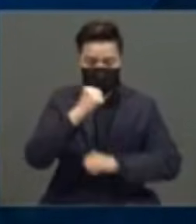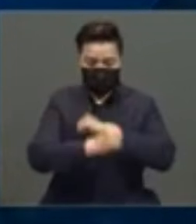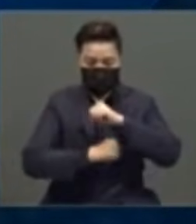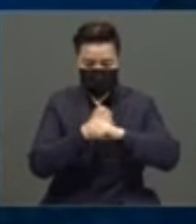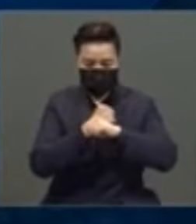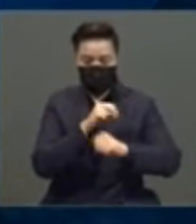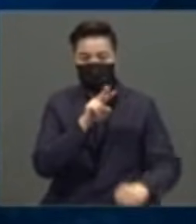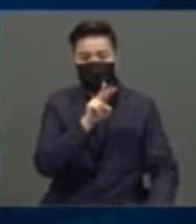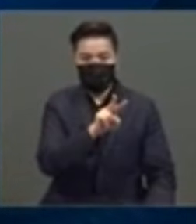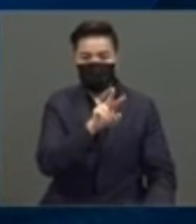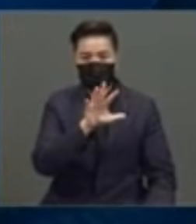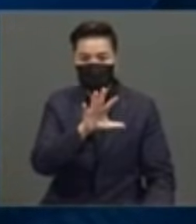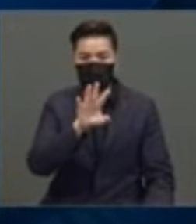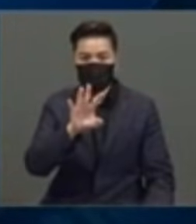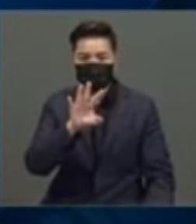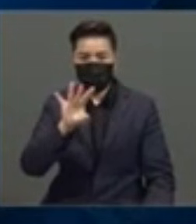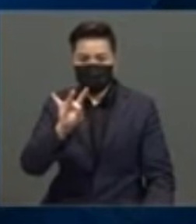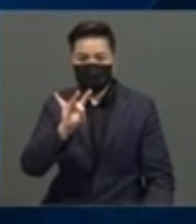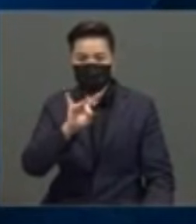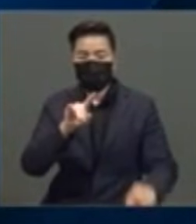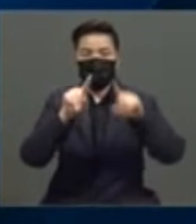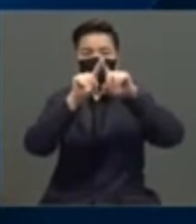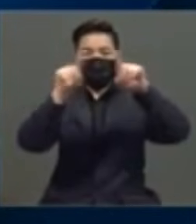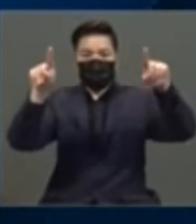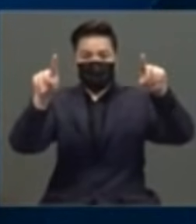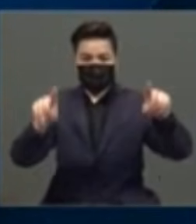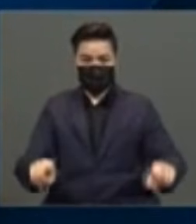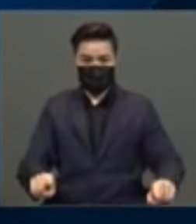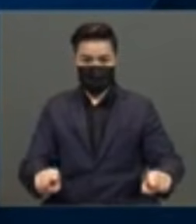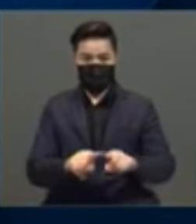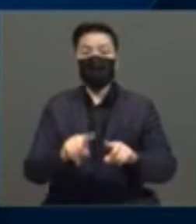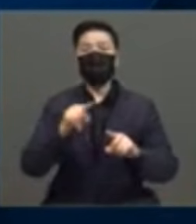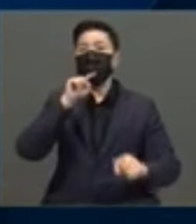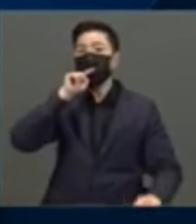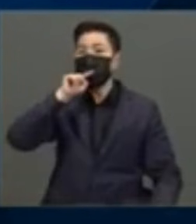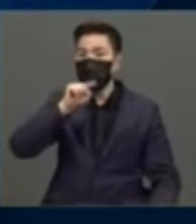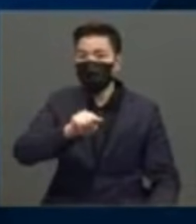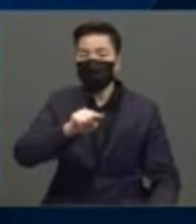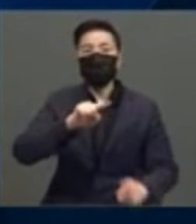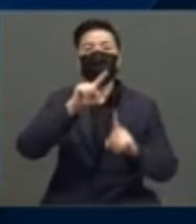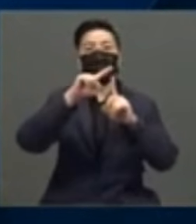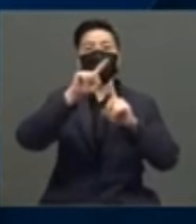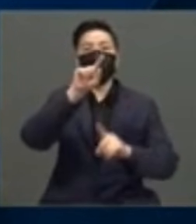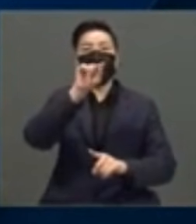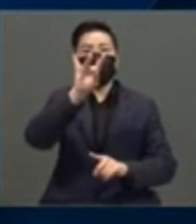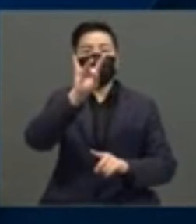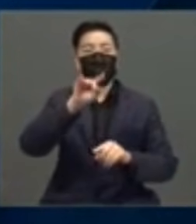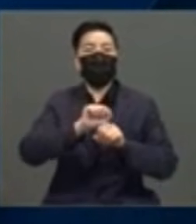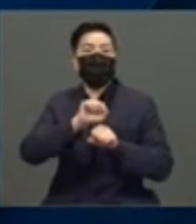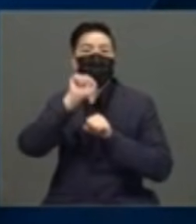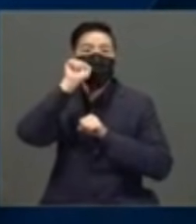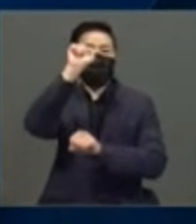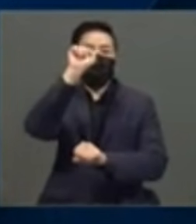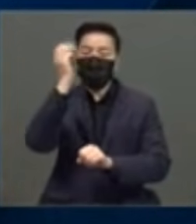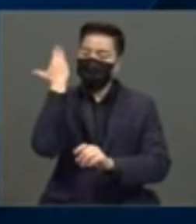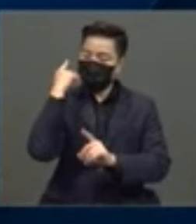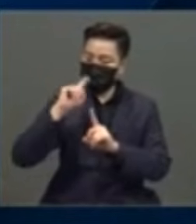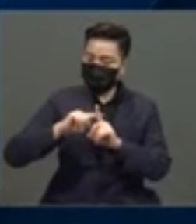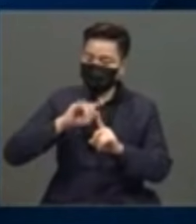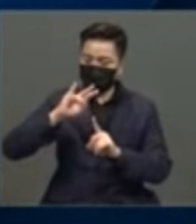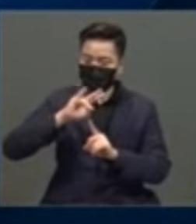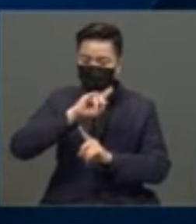ราช2548ฉบับที่28นะครับซึ่งประกาศไปวันที่17กรกฎาคมที่ผ่าน